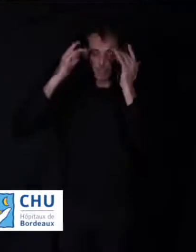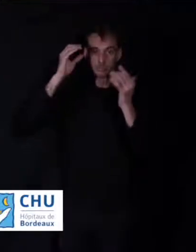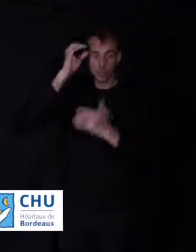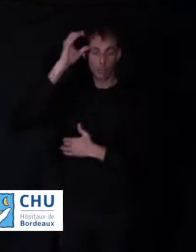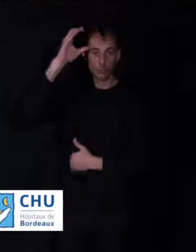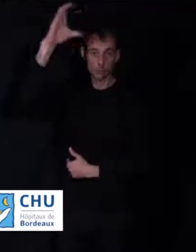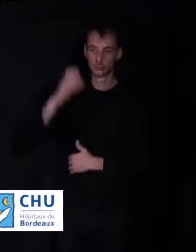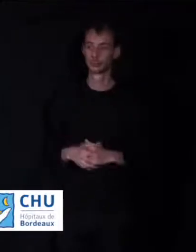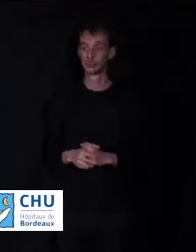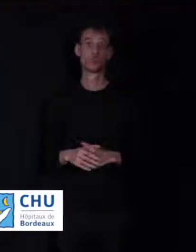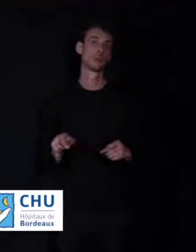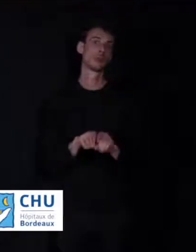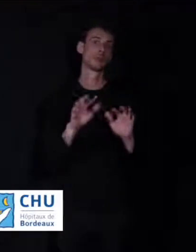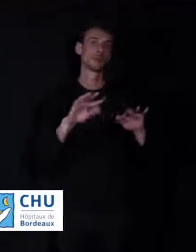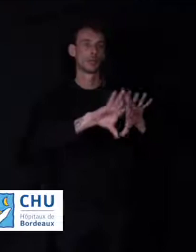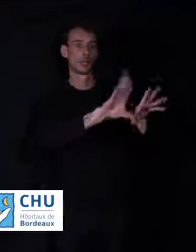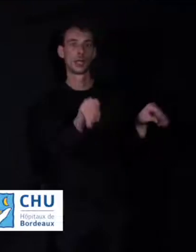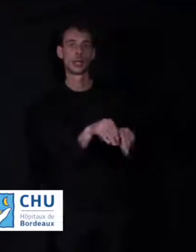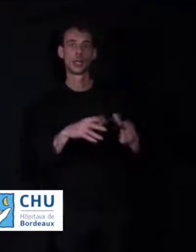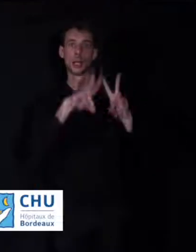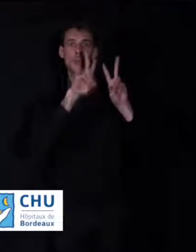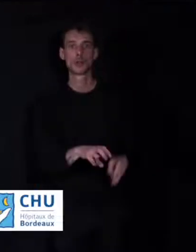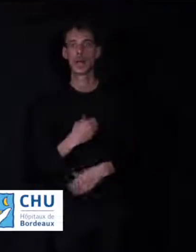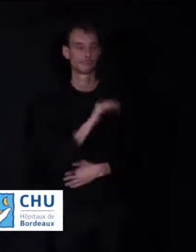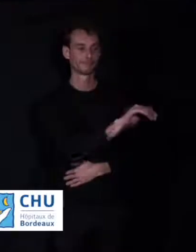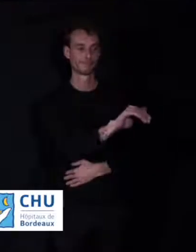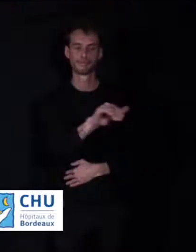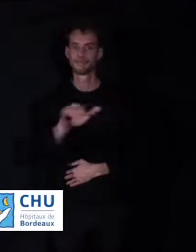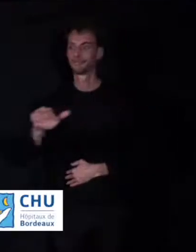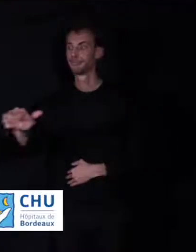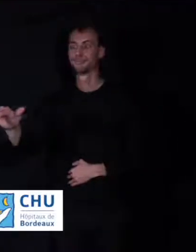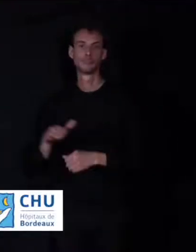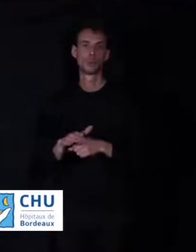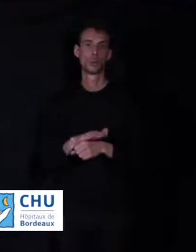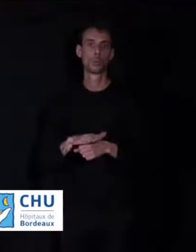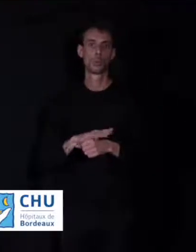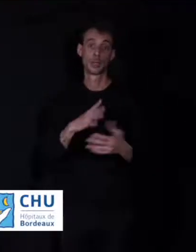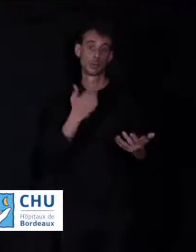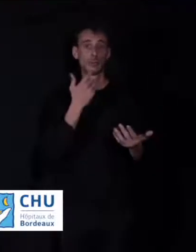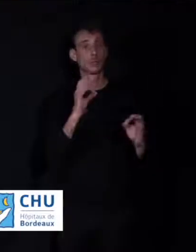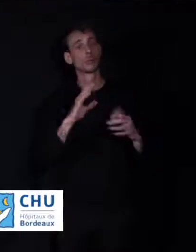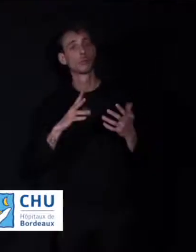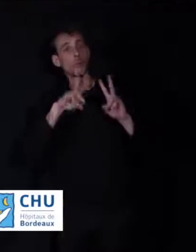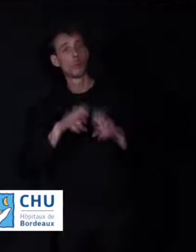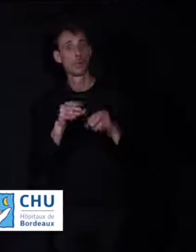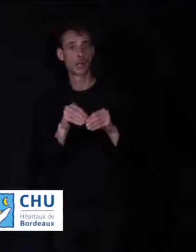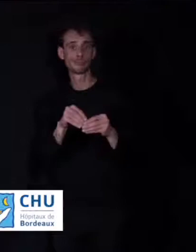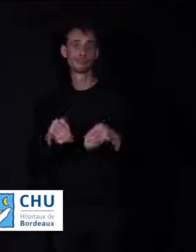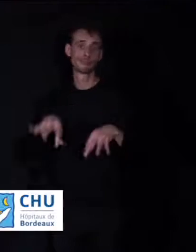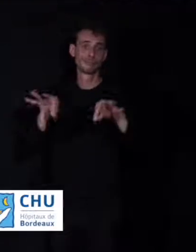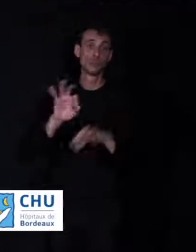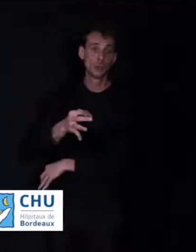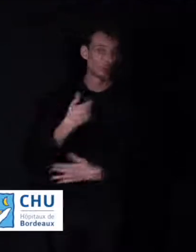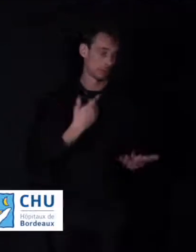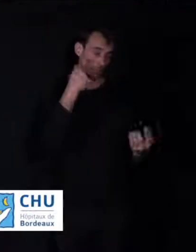termes de recherche, c'est tout sur le Covid, et les autres recherches, hélas, sont un peu moins avancées. Et il y a une